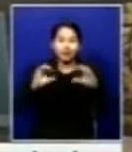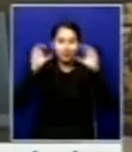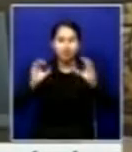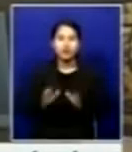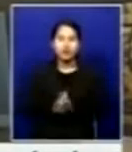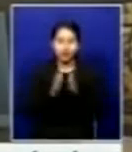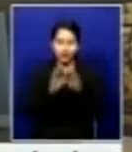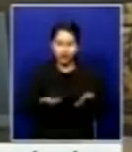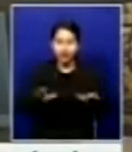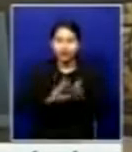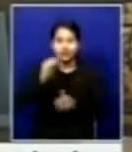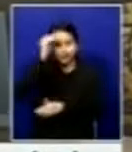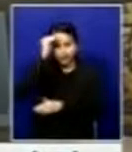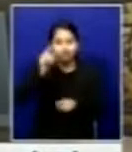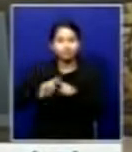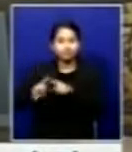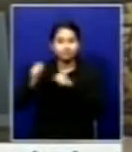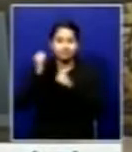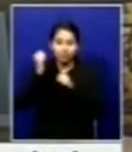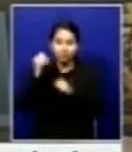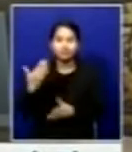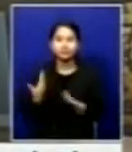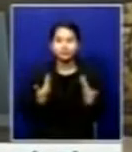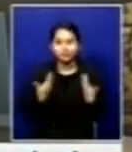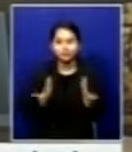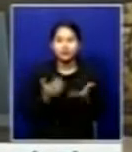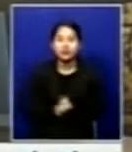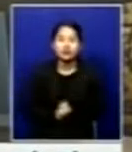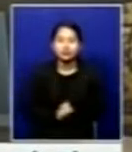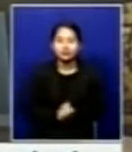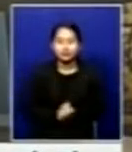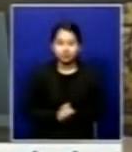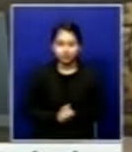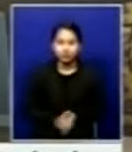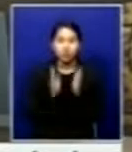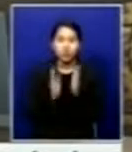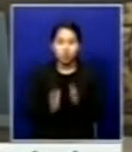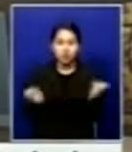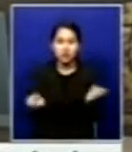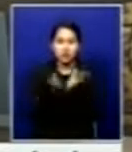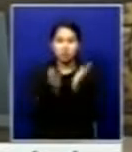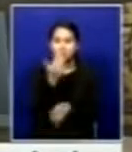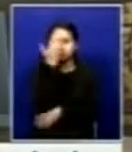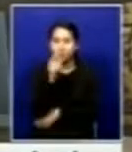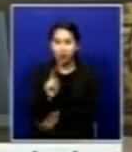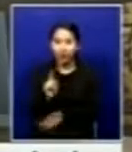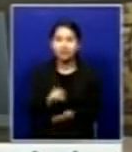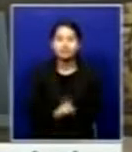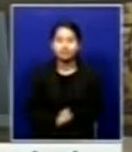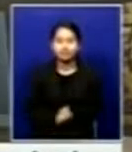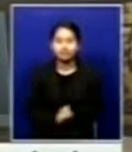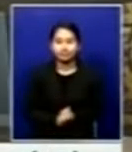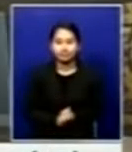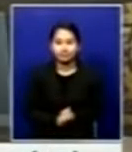างๆและที่สำคัญท่านท่านครับเหตุที่ทำให้คนเดือดร้อนเพราะรัฐบาลใ